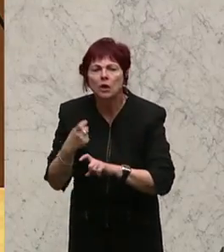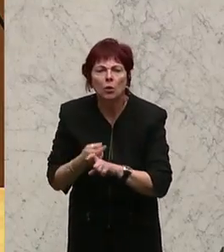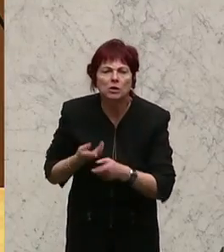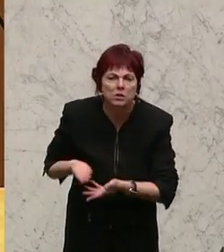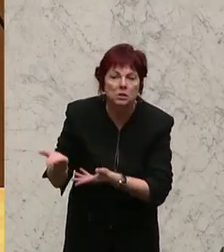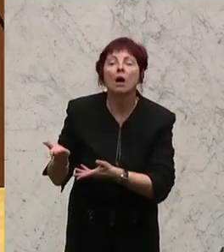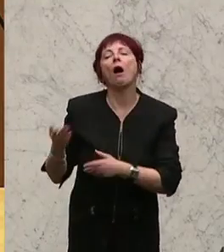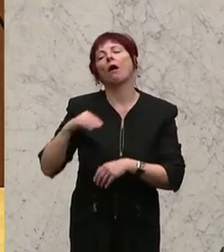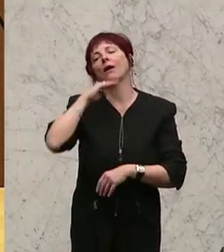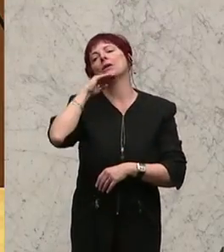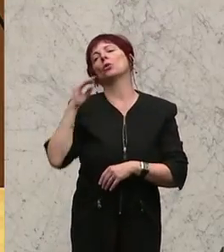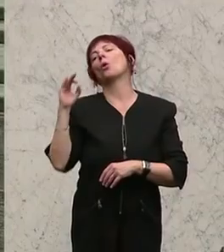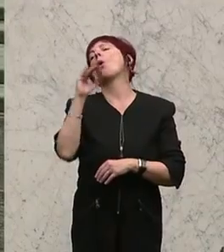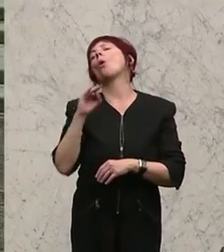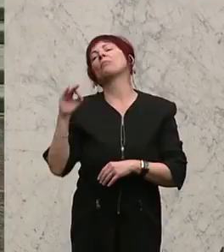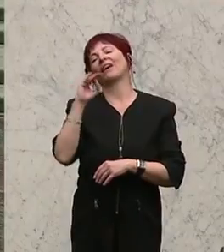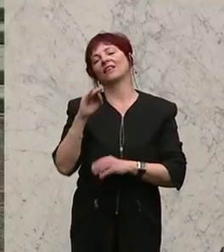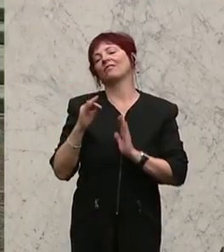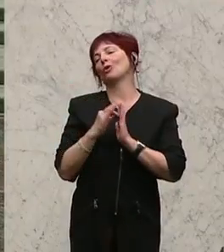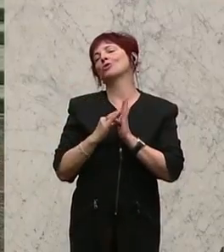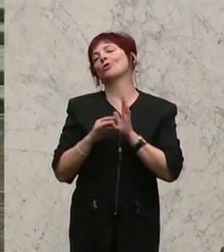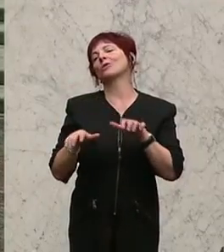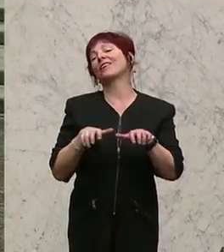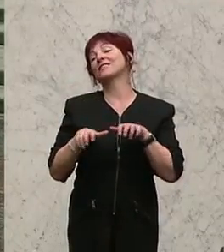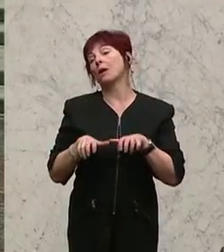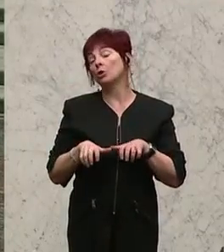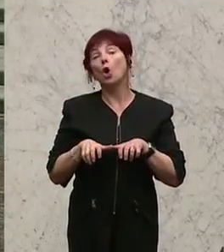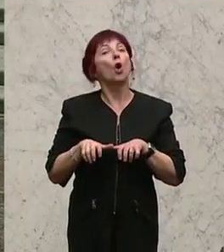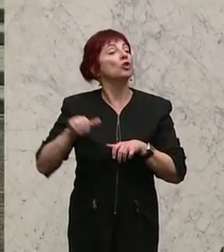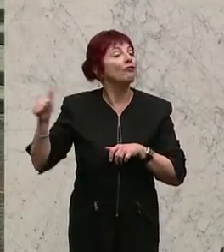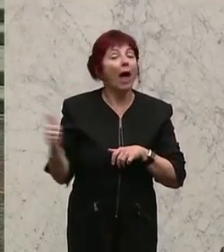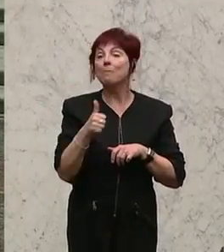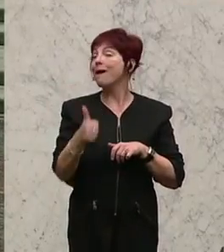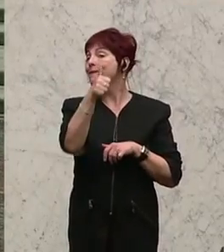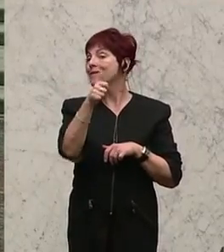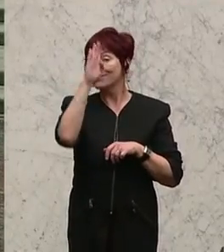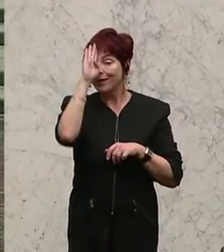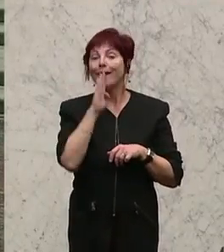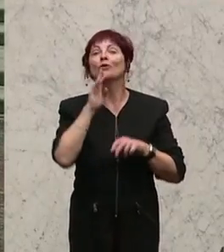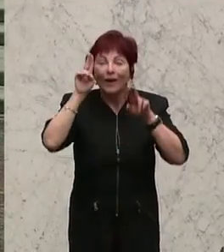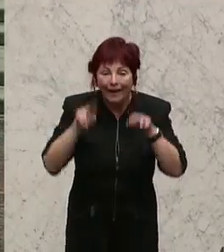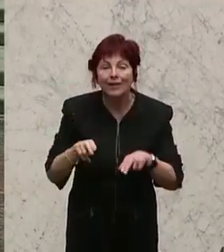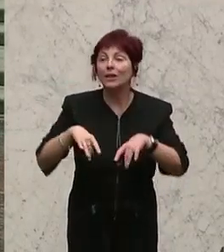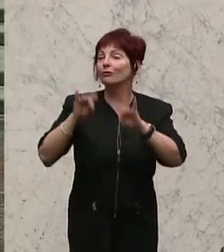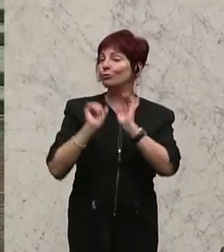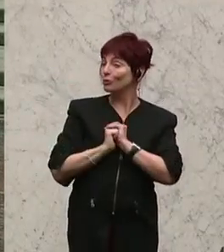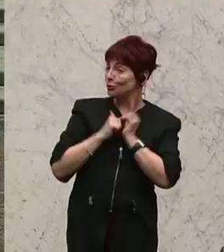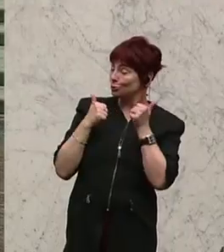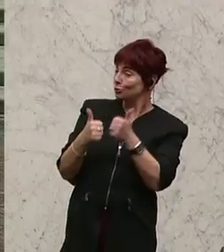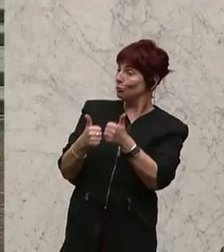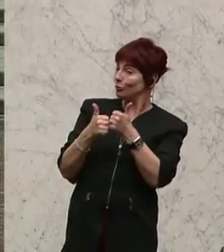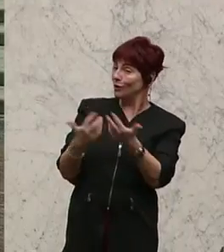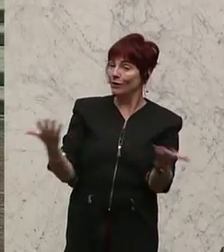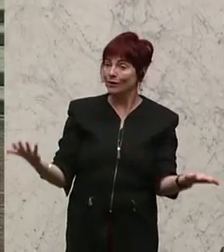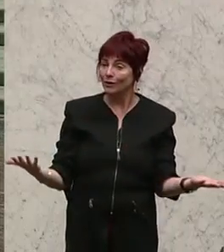und siehe da, von lauter Objektivierung haben wir den richtigen Direktor. Und so läuft es und da ist alles in Butter.